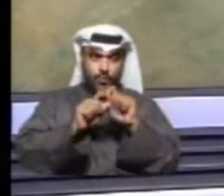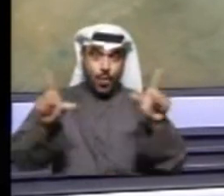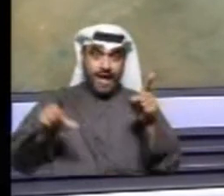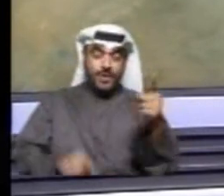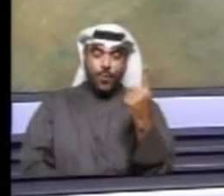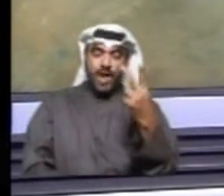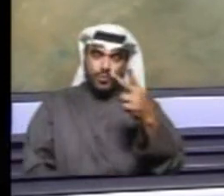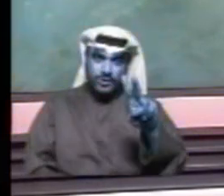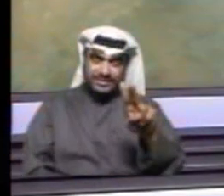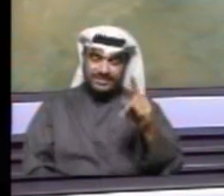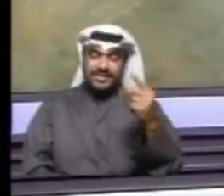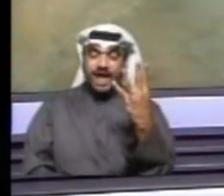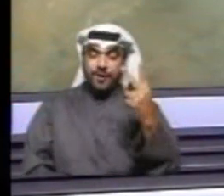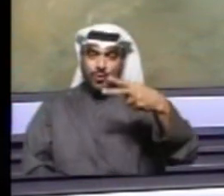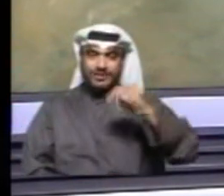بين